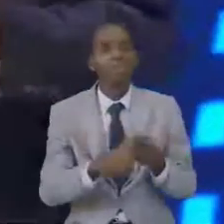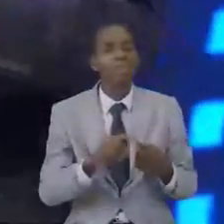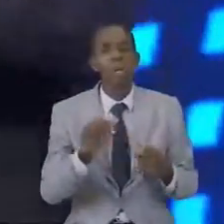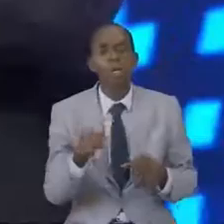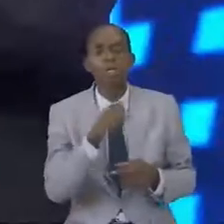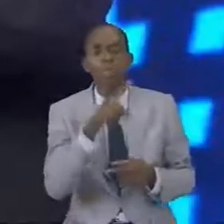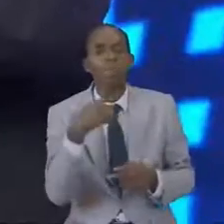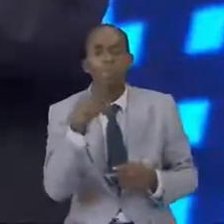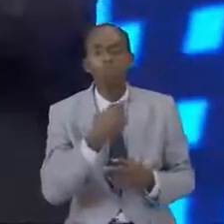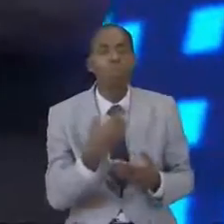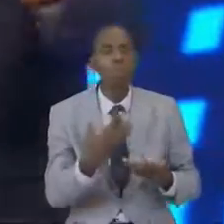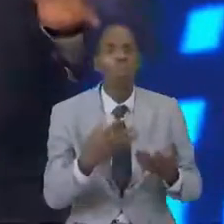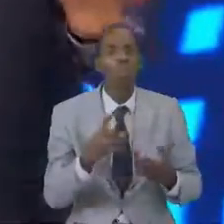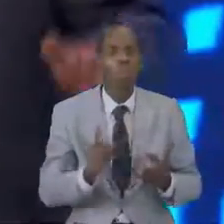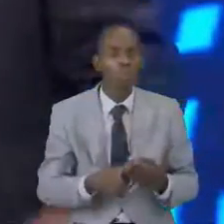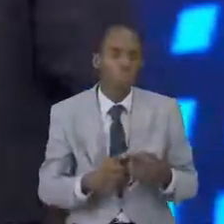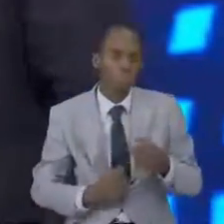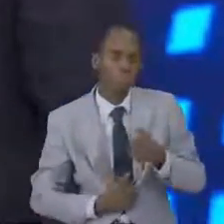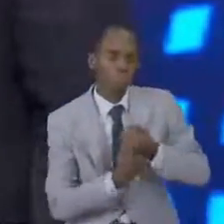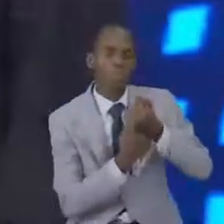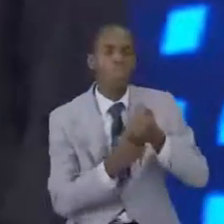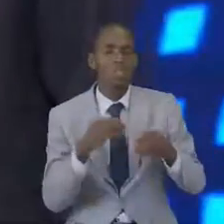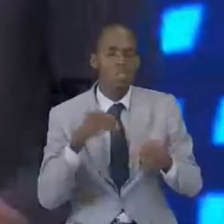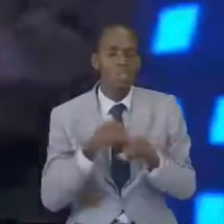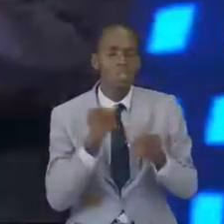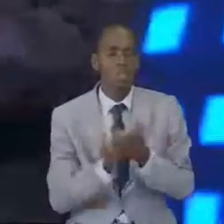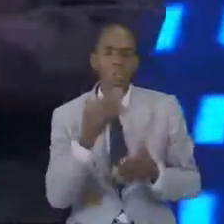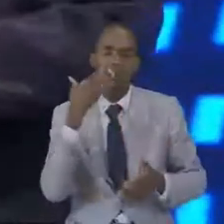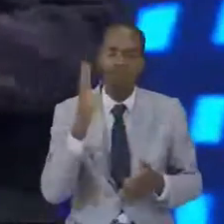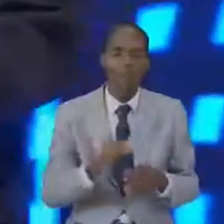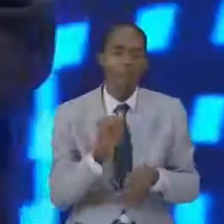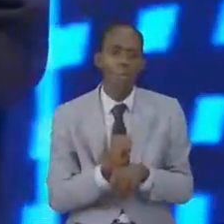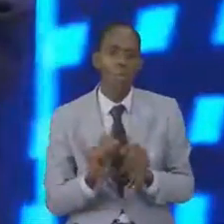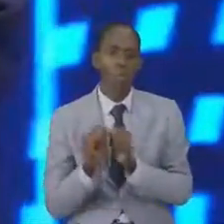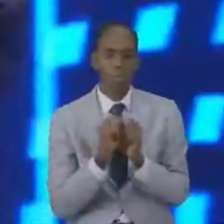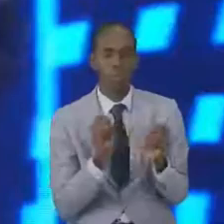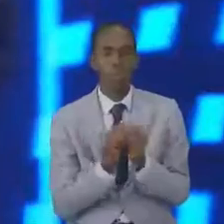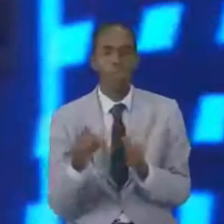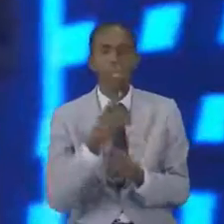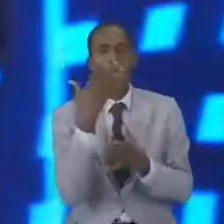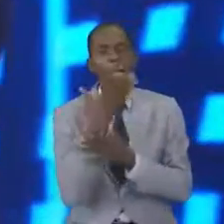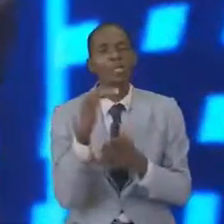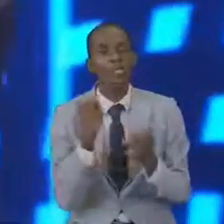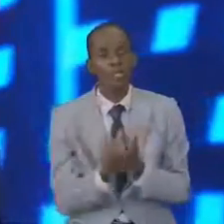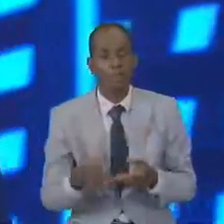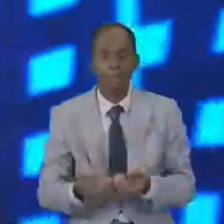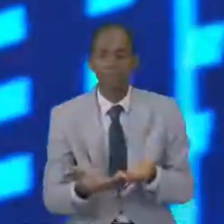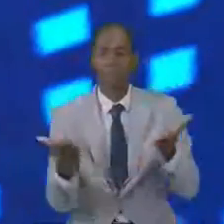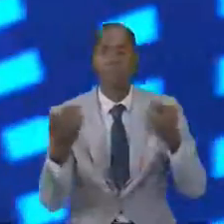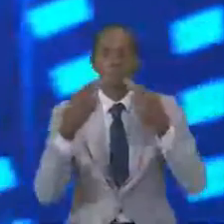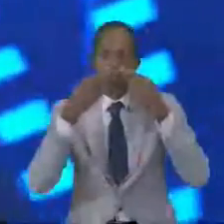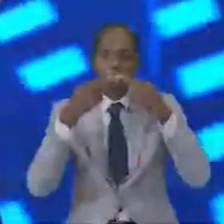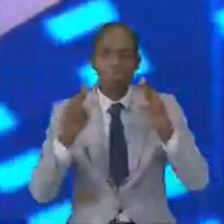aller vers chez l'équipe peut être un complice dans ce mal là et alors il réponde le sang innocent